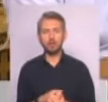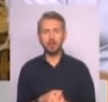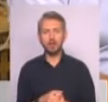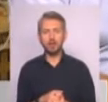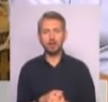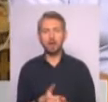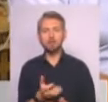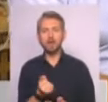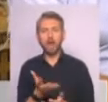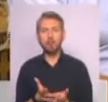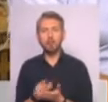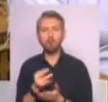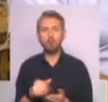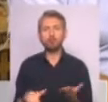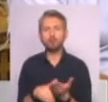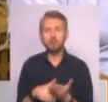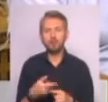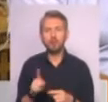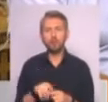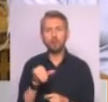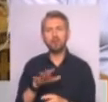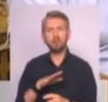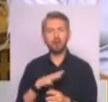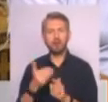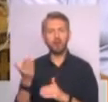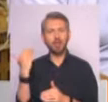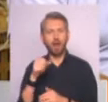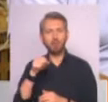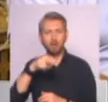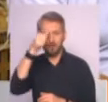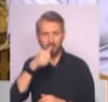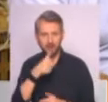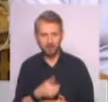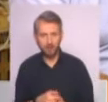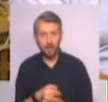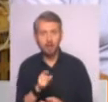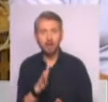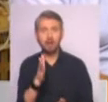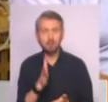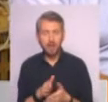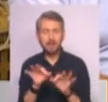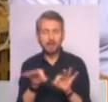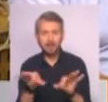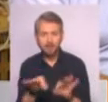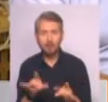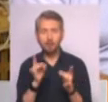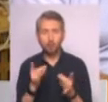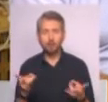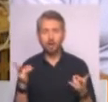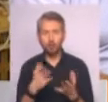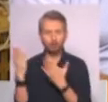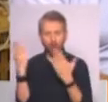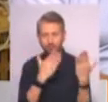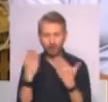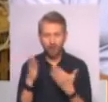брать и оплачивать по субсидиям, которые у них были насчитаны на апрель месяц. Там есть разъяснение, просто надо читать квитанции